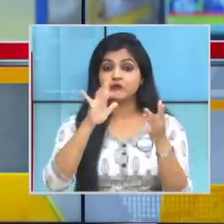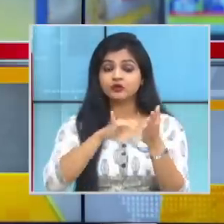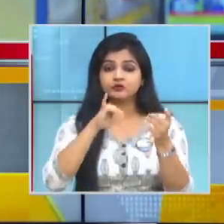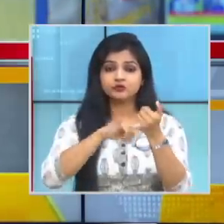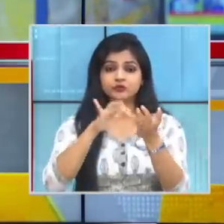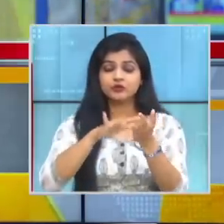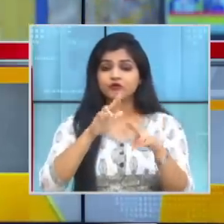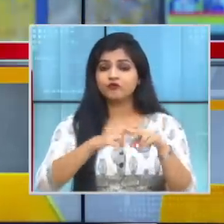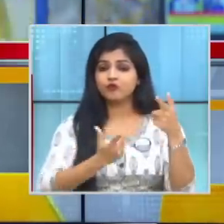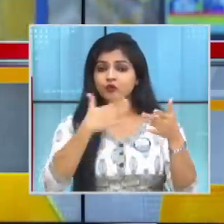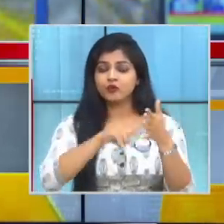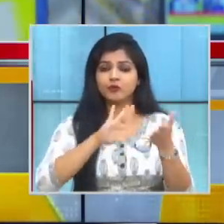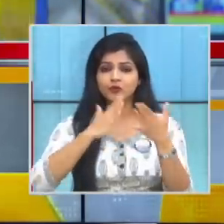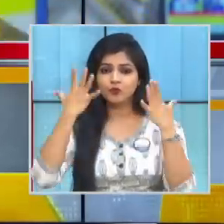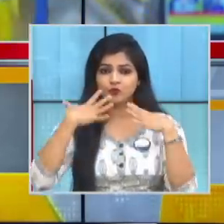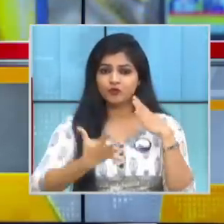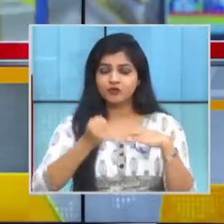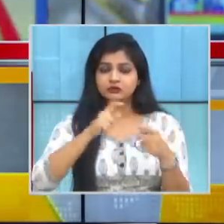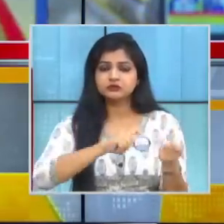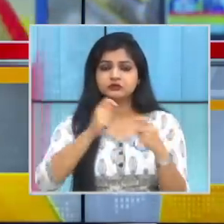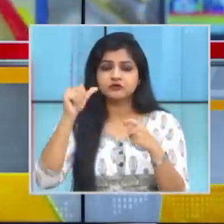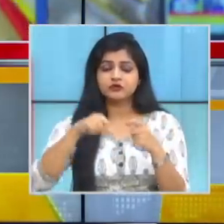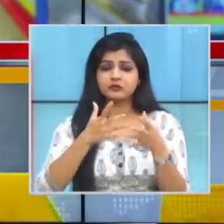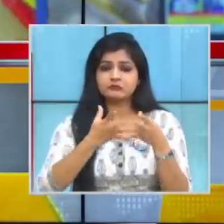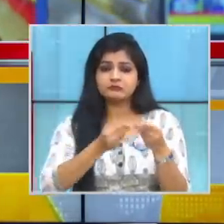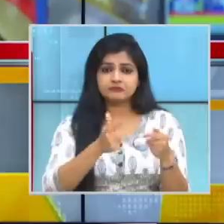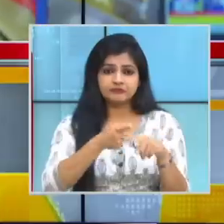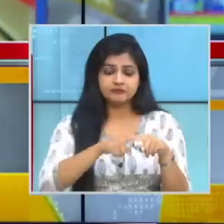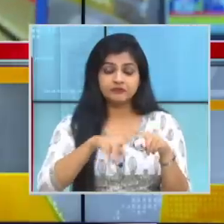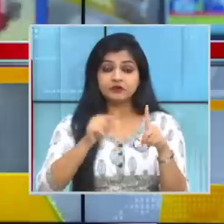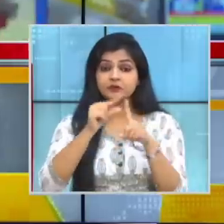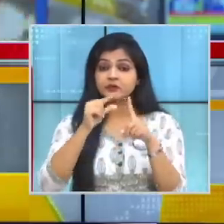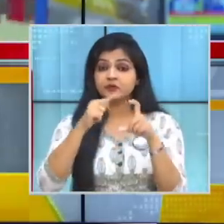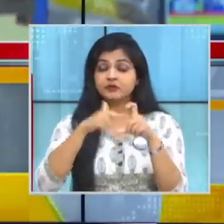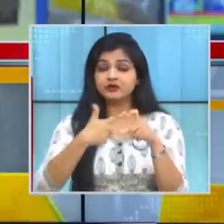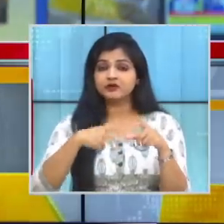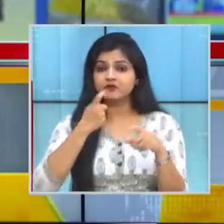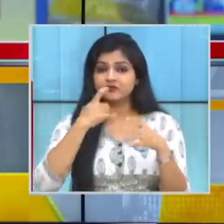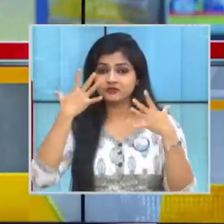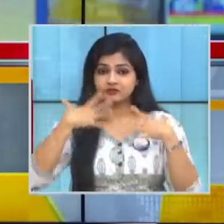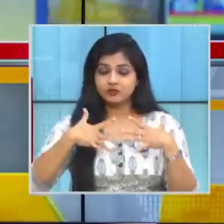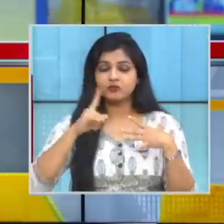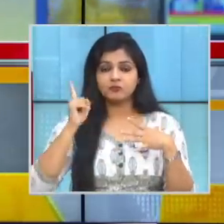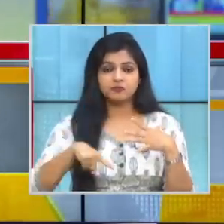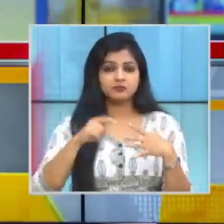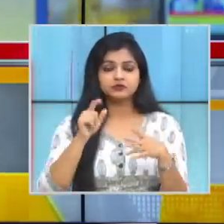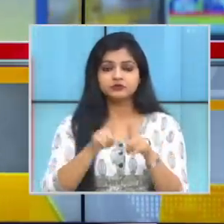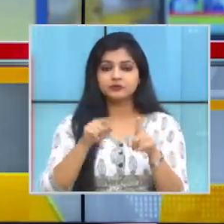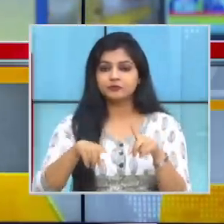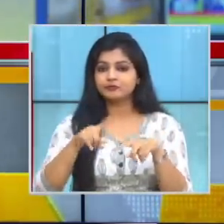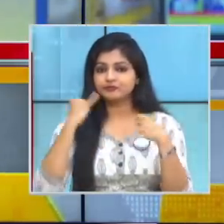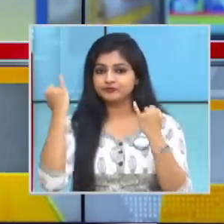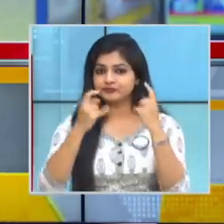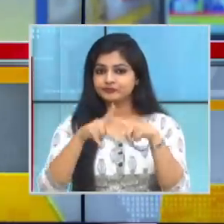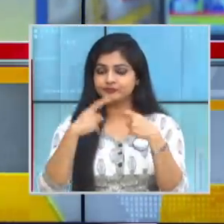കാന്തൻപാറ വനമേഖലയിൽ കണ്ടെത്തിയ മൃതദേഹങ്ങൾ മാറ്റാനായില്ല. അഴുകിയ നിലയിലായതിനാൽ PPE കിറ്റില്ലാതെ മൃതദേഹം മാറ്റാൻ കഴിയില്ല എന്ന് തെരച്ചിൽ സംഘം അറിയിച്ചു.